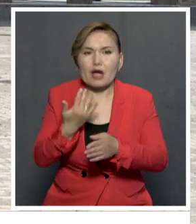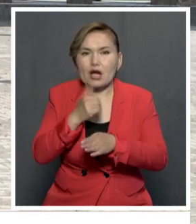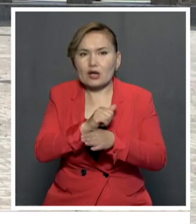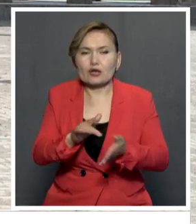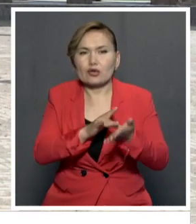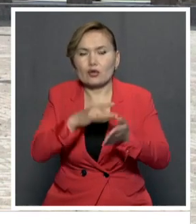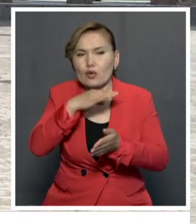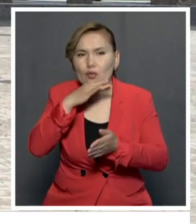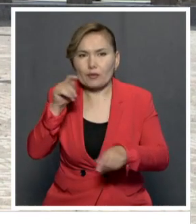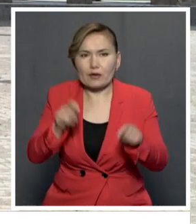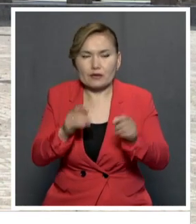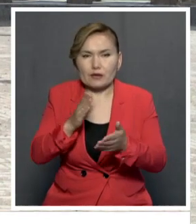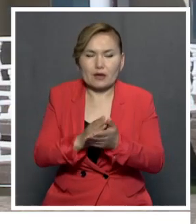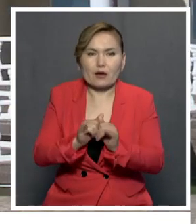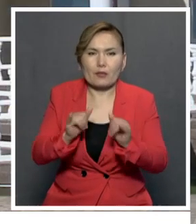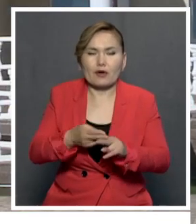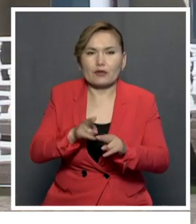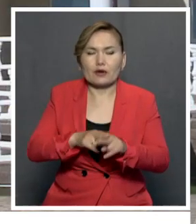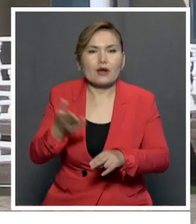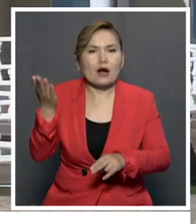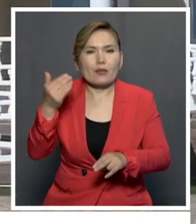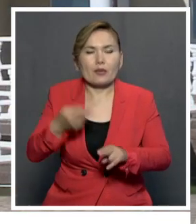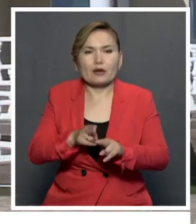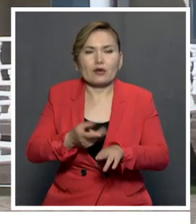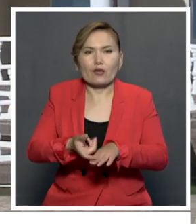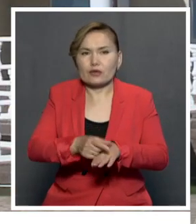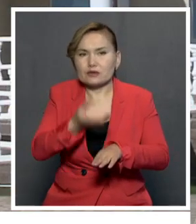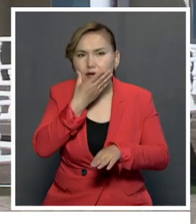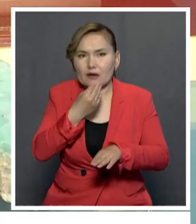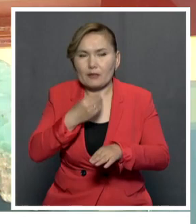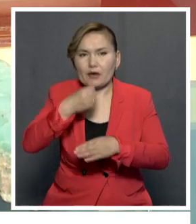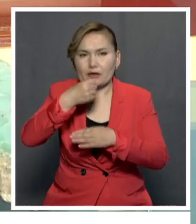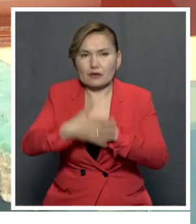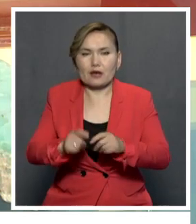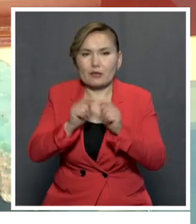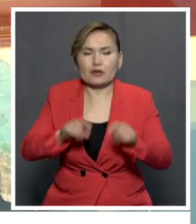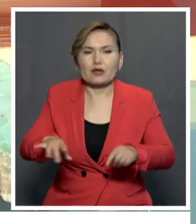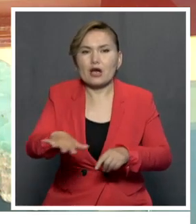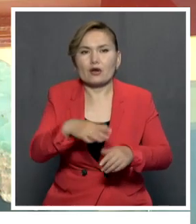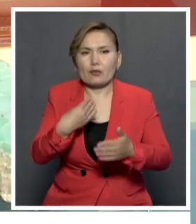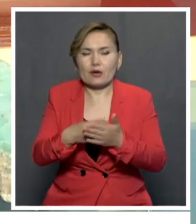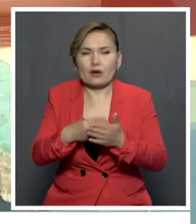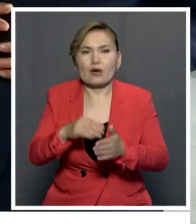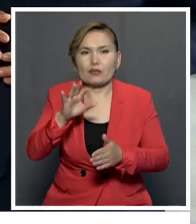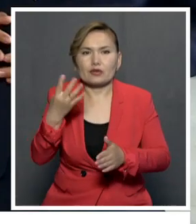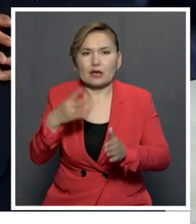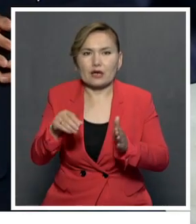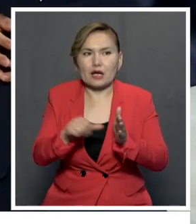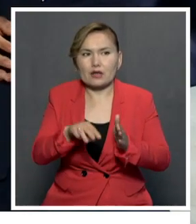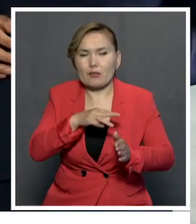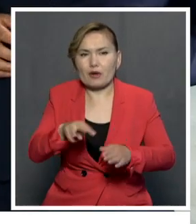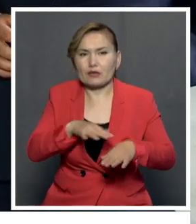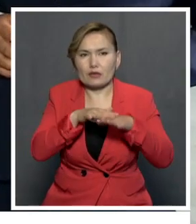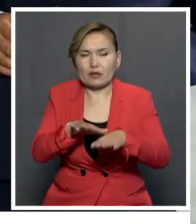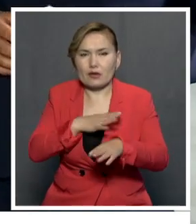келеді. Туристік кластерді дамыту үшін мұнда бұрын-соңды болмаған зәулім сапар орталығы салынды. Оған республикалық бюджеттен 546 миллион теңге